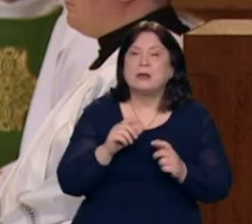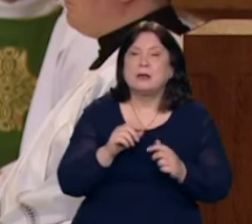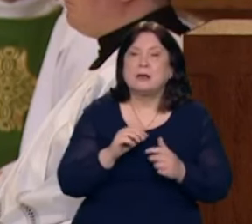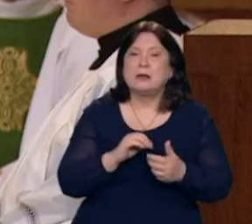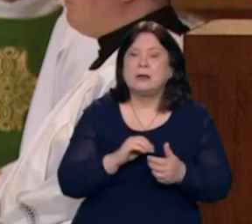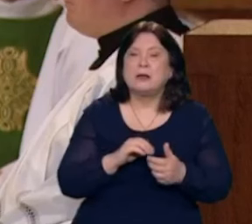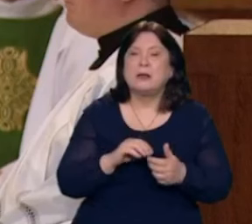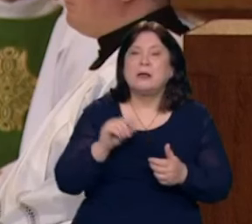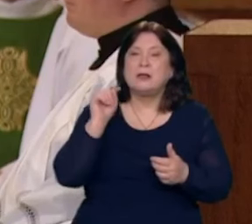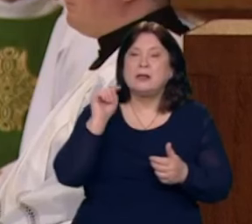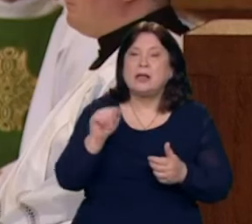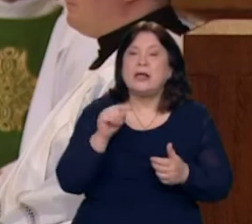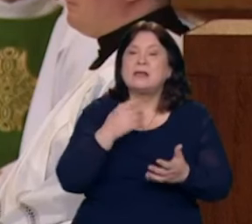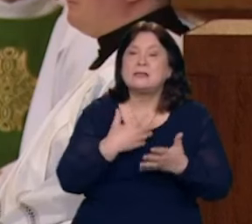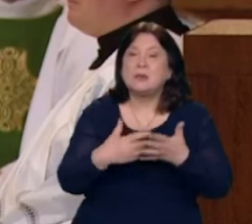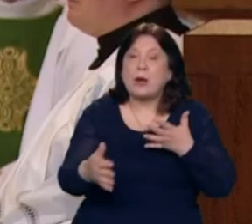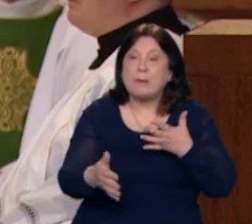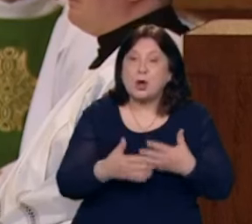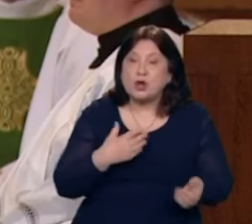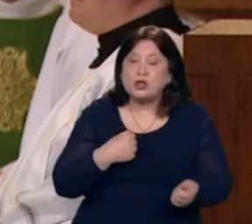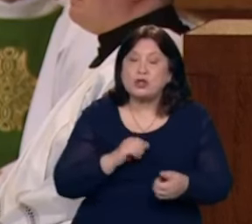wie słabości